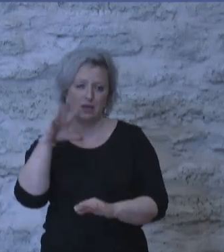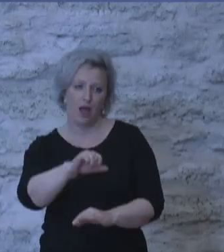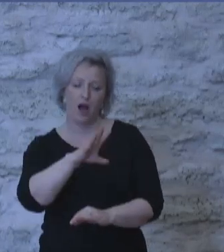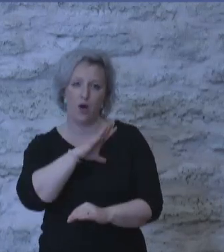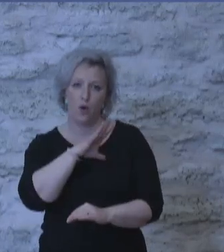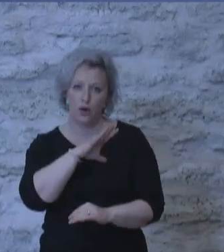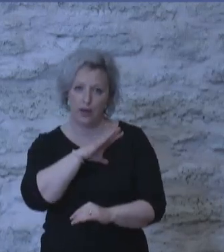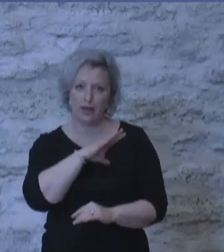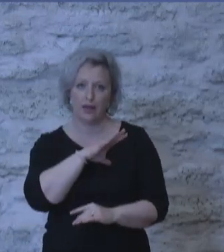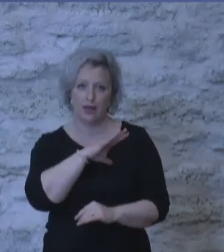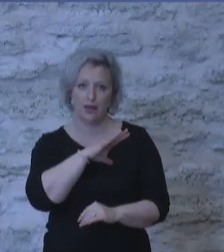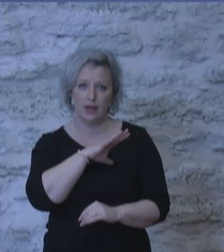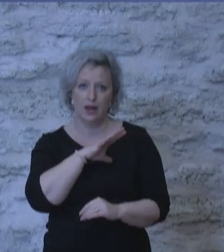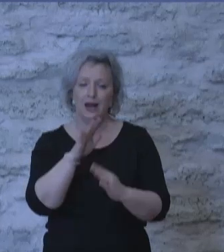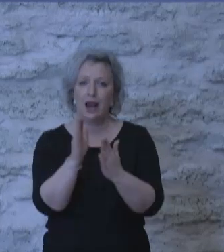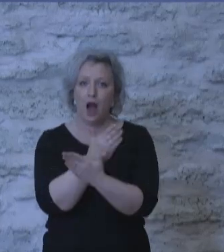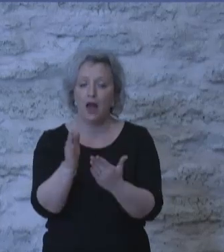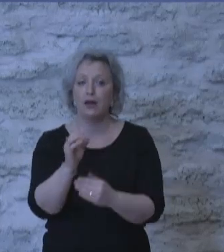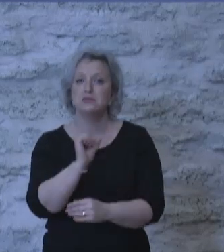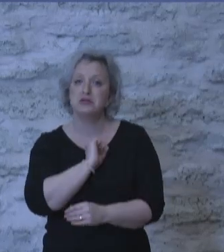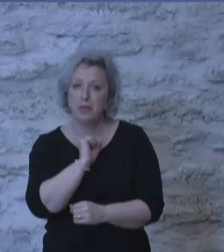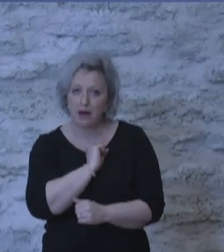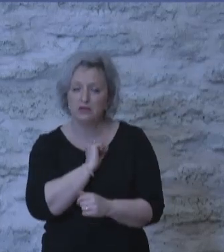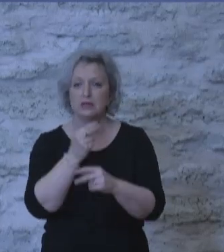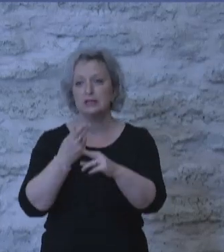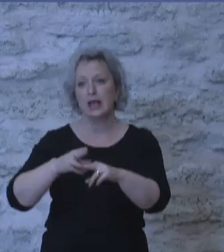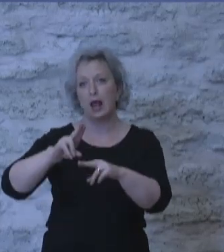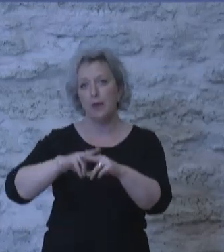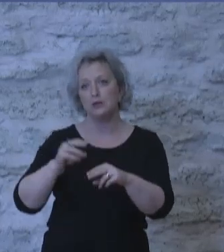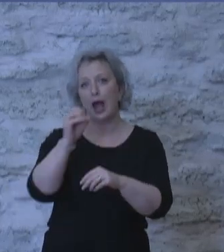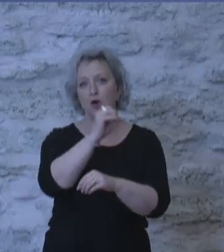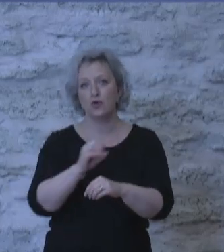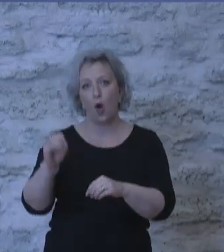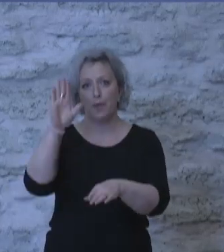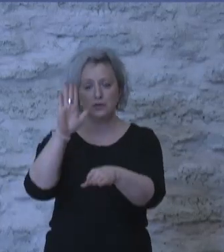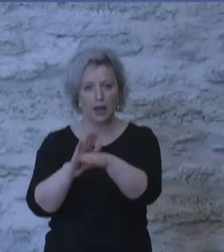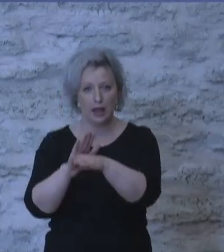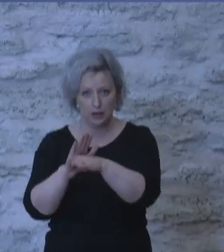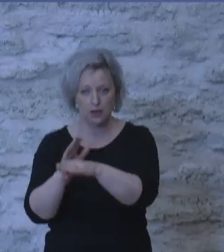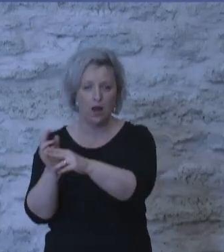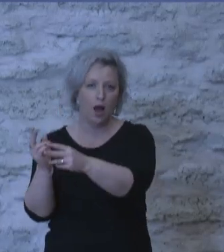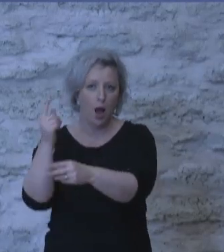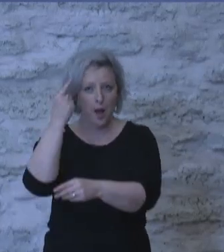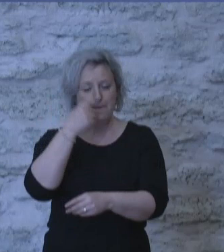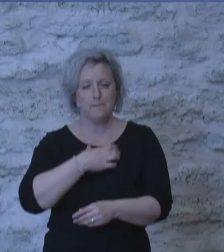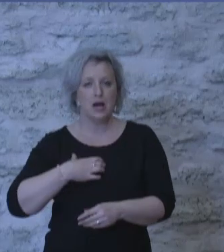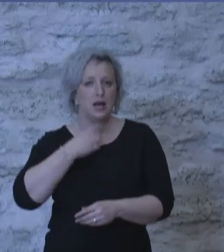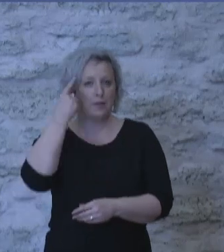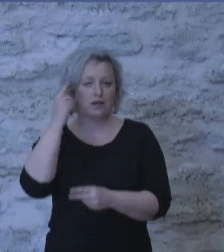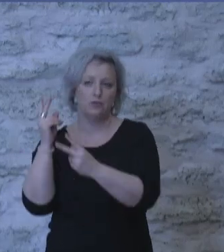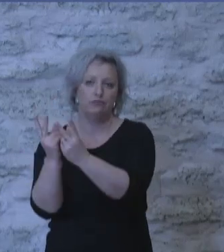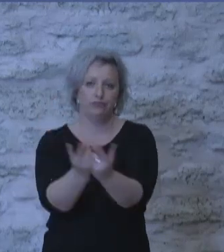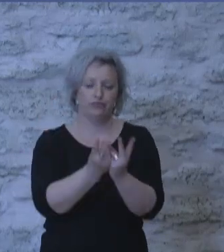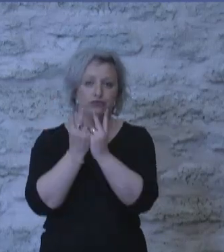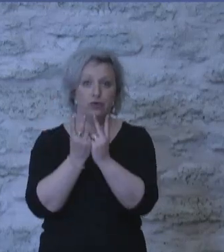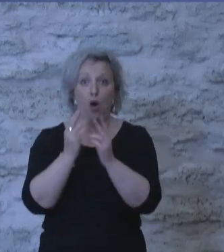et see lahenes taru sellel, et Euroopas kehtivad ühtselt põhimõttel. Kui neid ei oleks olnud, siis vaevalt, et